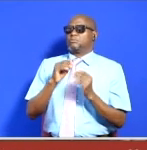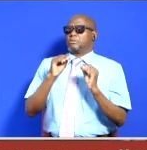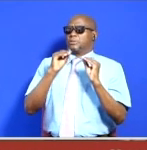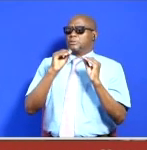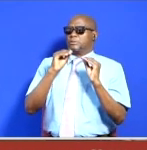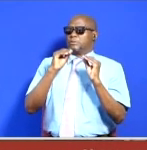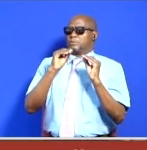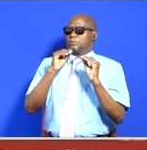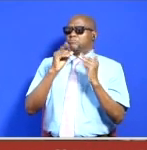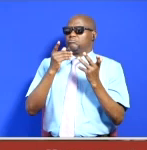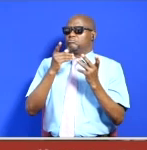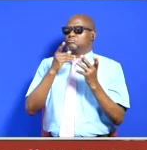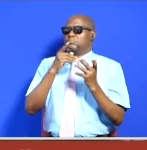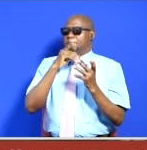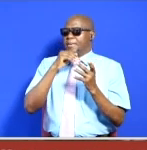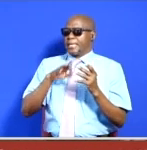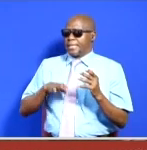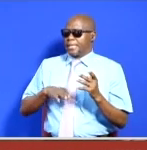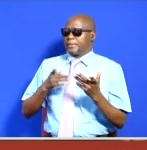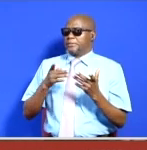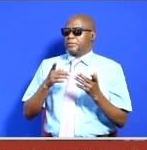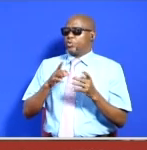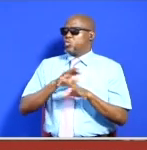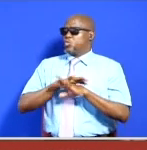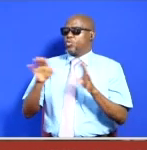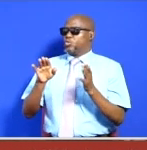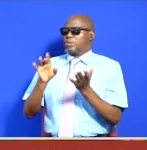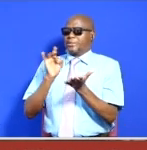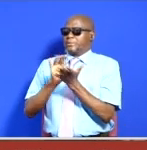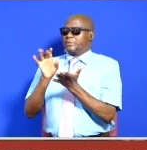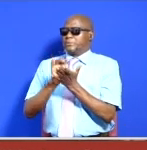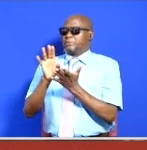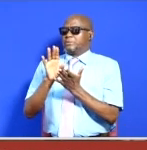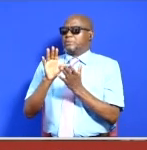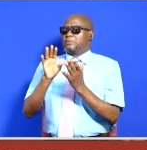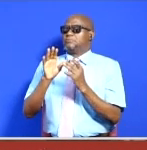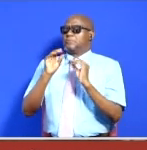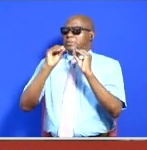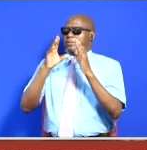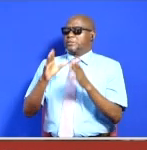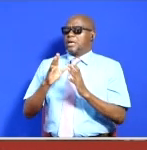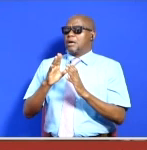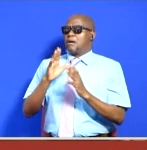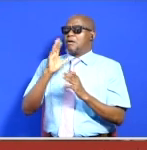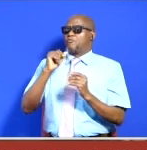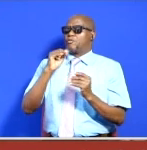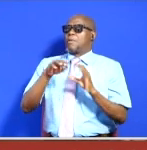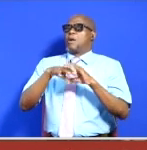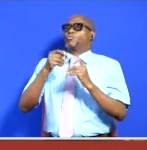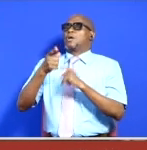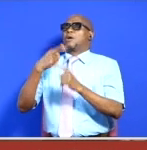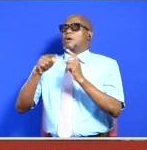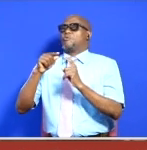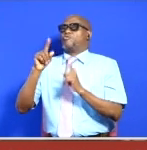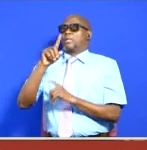pia amewasihi wazazi kutowafurusha walimu licha ya kutoridhishwa na matokeo ya mtihani wa kitaifa. Kamishna